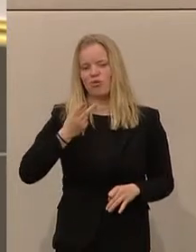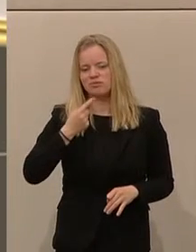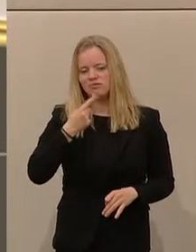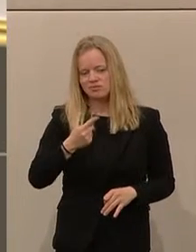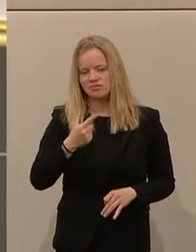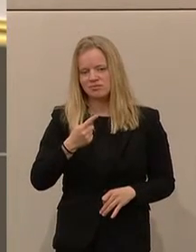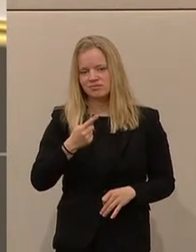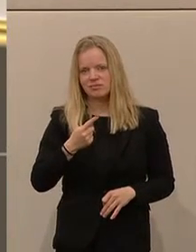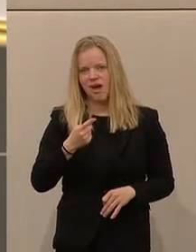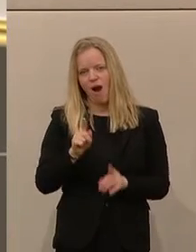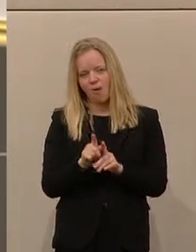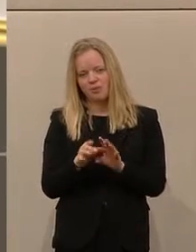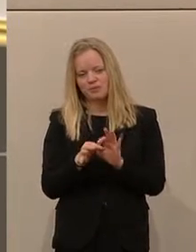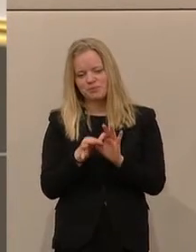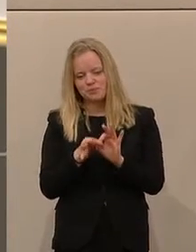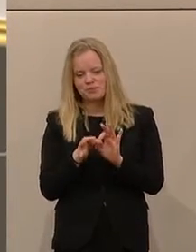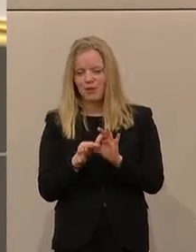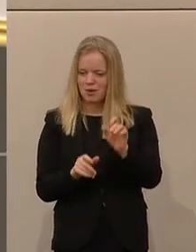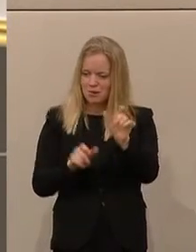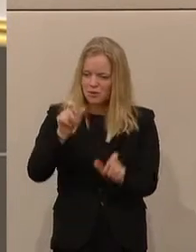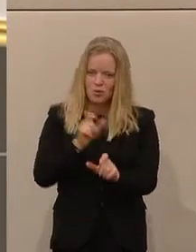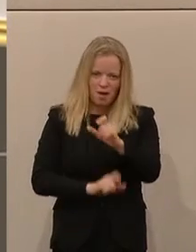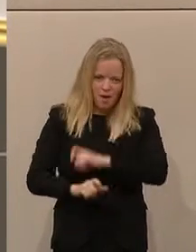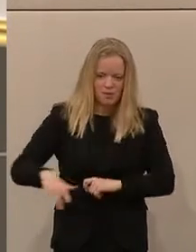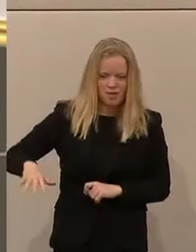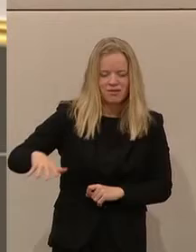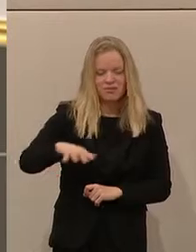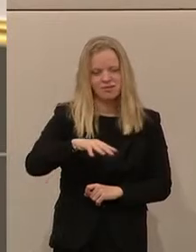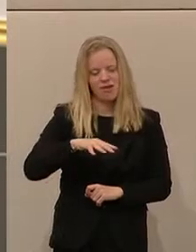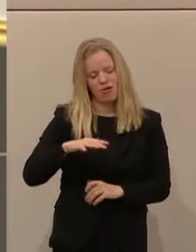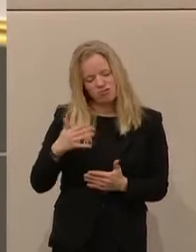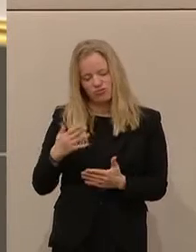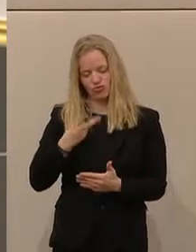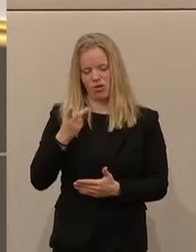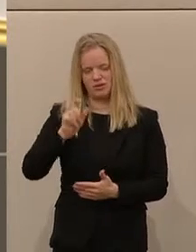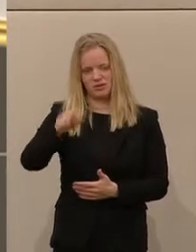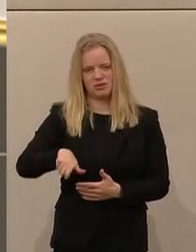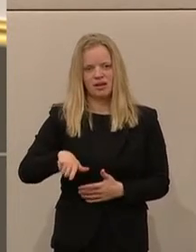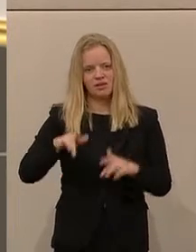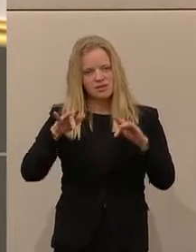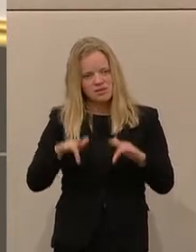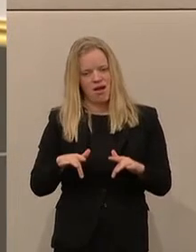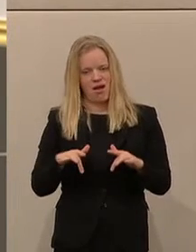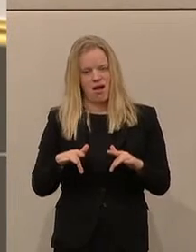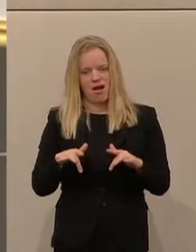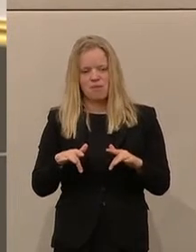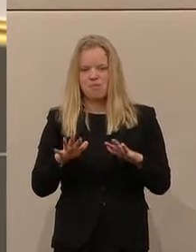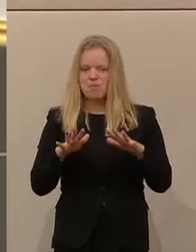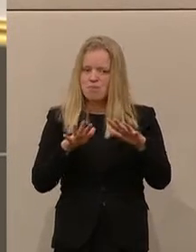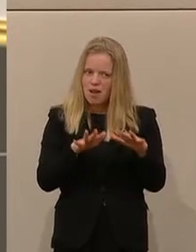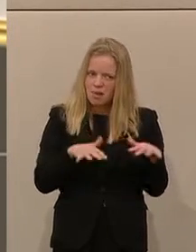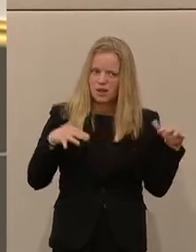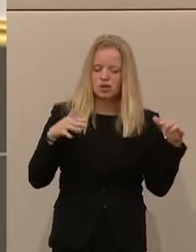dass wir auch im Hinblick auf die bei uns beschäftigten Beamten zum Ausdruck bringen dürfen, eine sehr breite